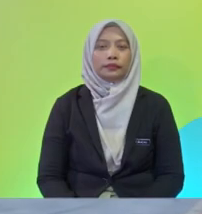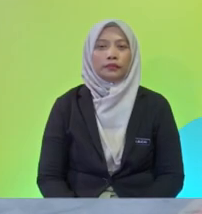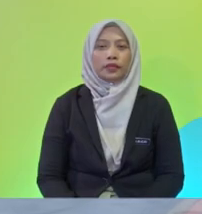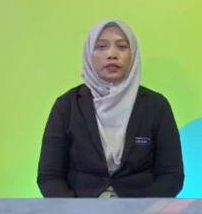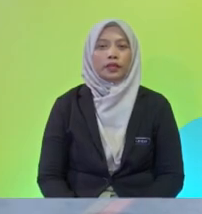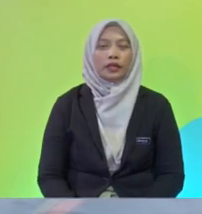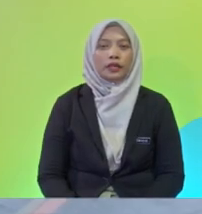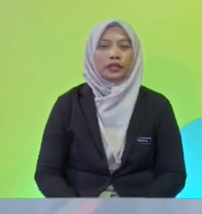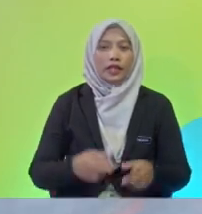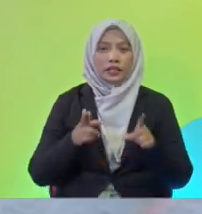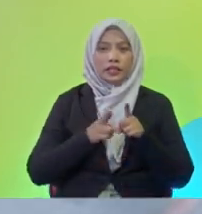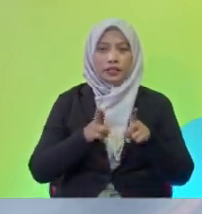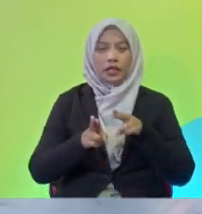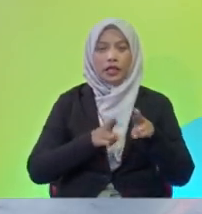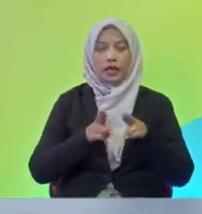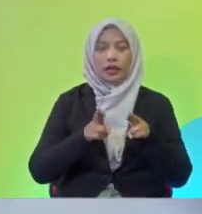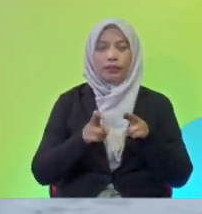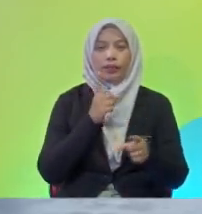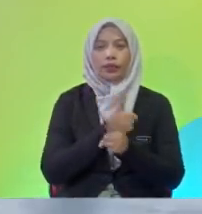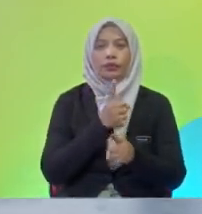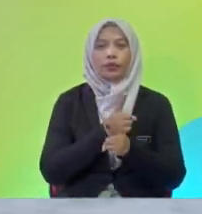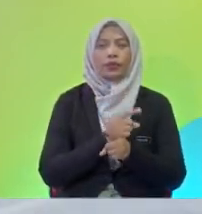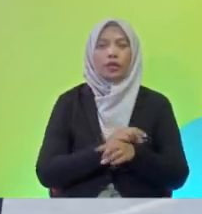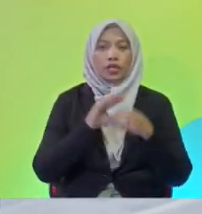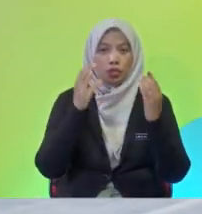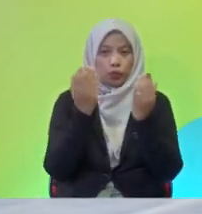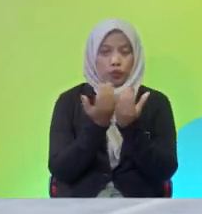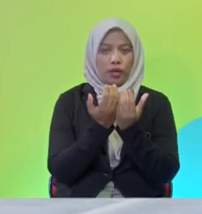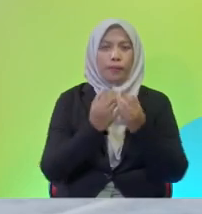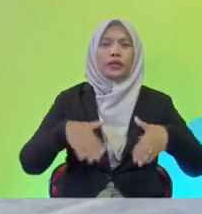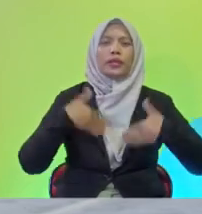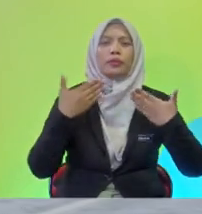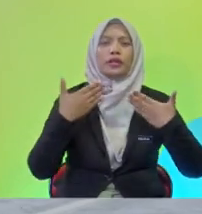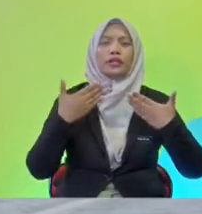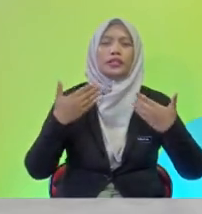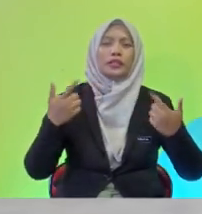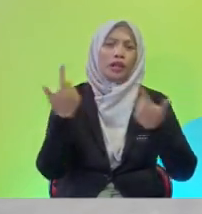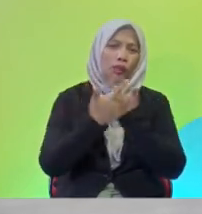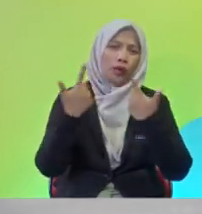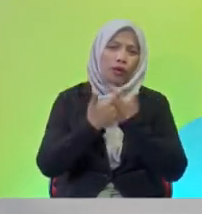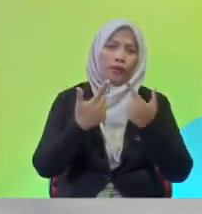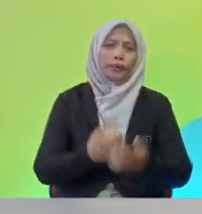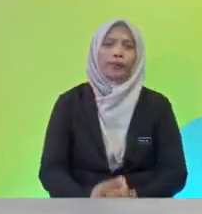boleh. Okey, rancang betul-betul. Sama pasukan, rakan sepasukan. Okey, rancang elok-elok bagaimana nak menyerang tu.